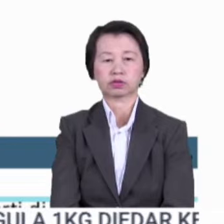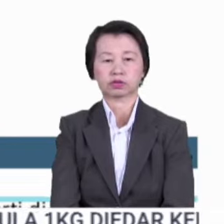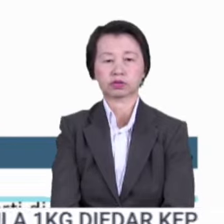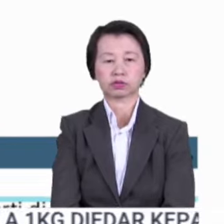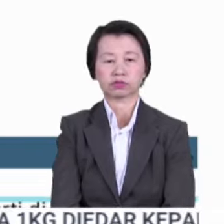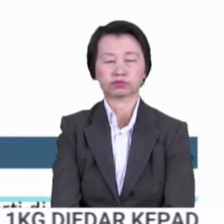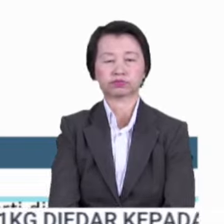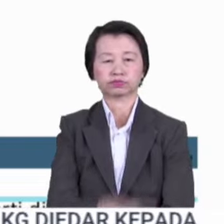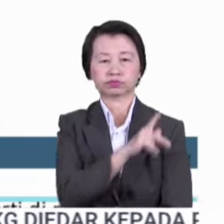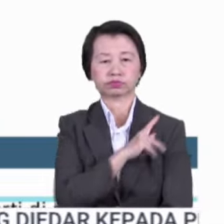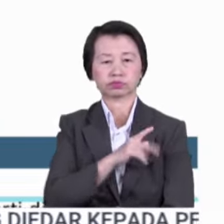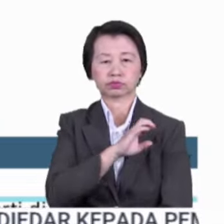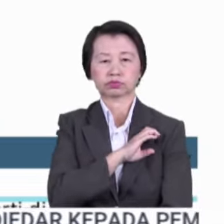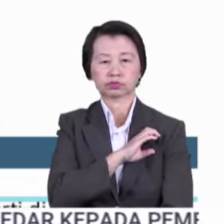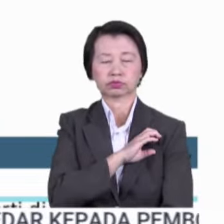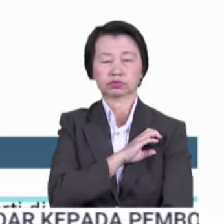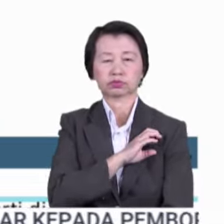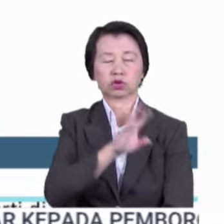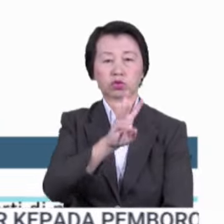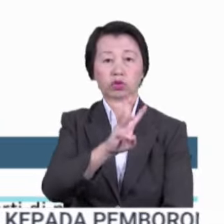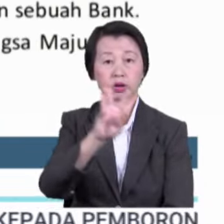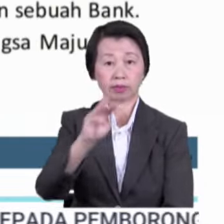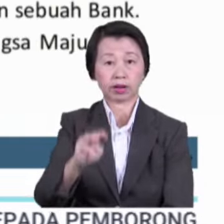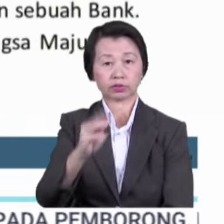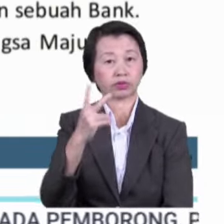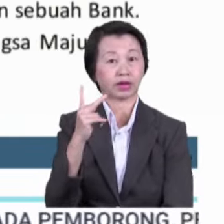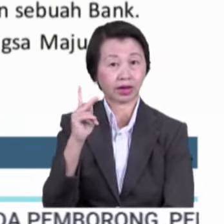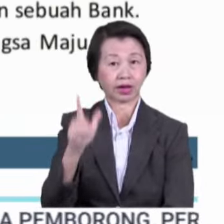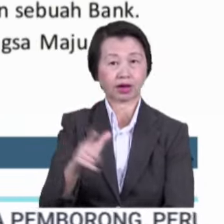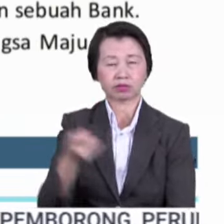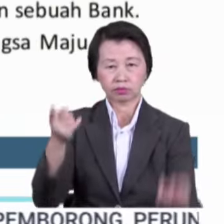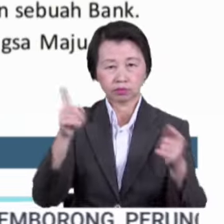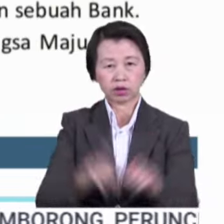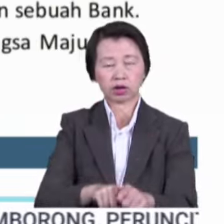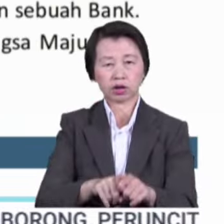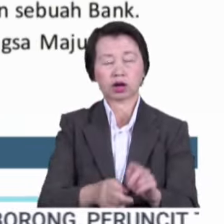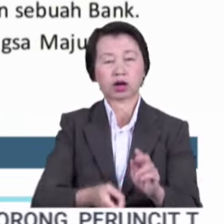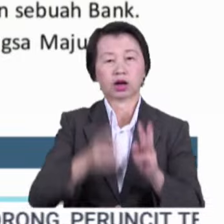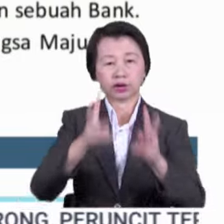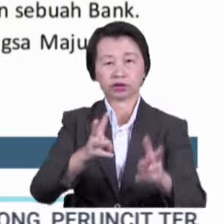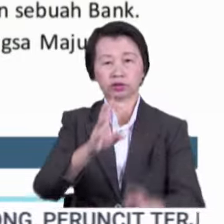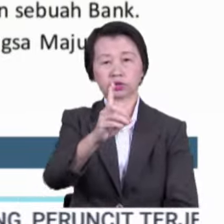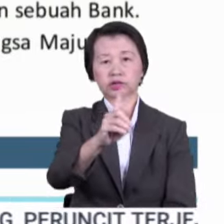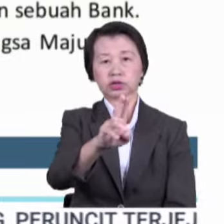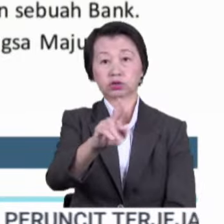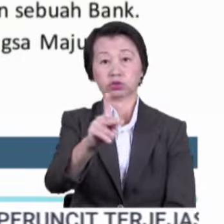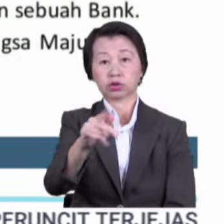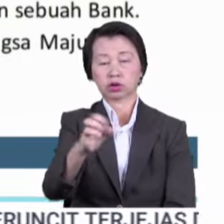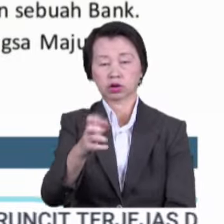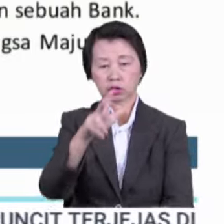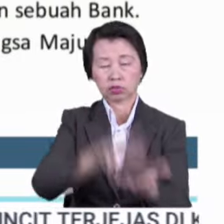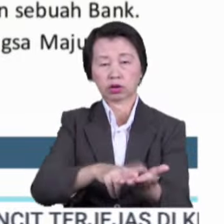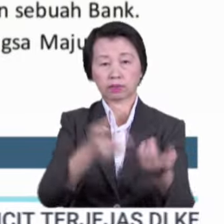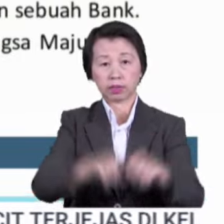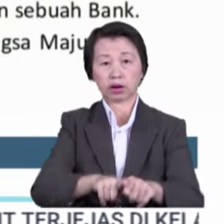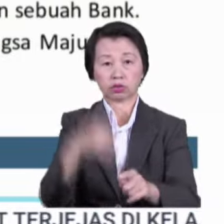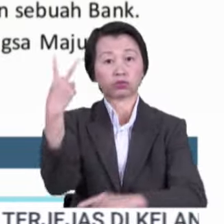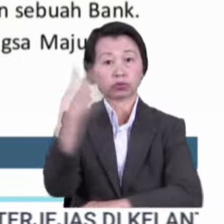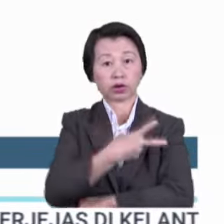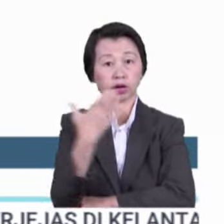menurut ketua daerah wangsu maju sementara kejadian di labu Raya itu disahkan melakukan kemarin